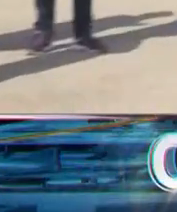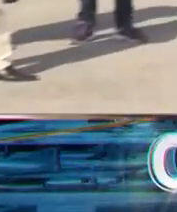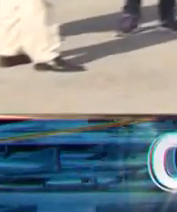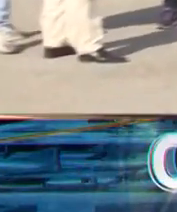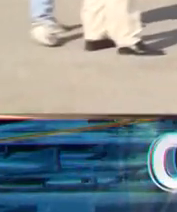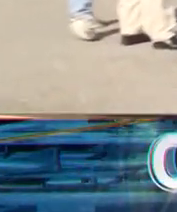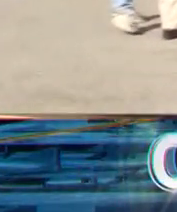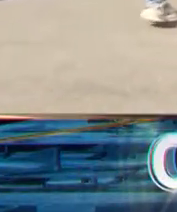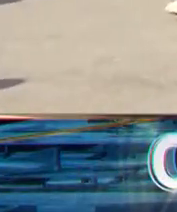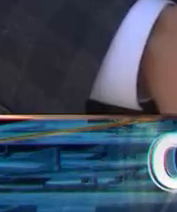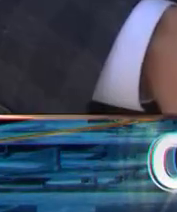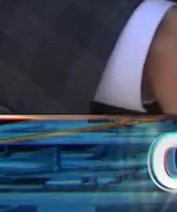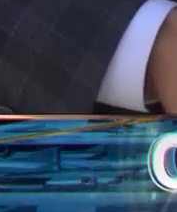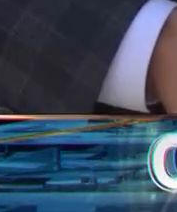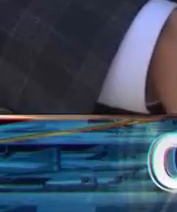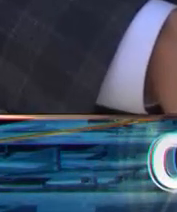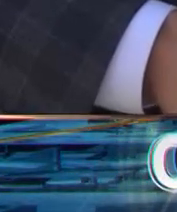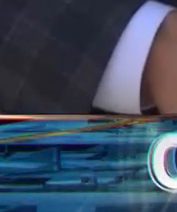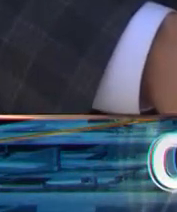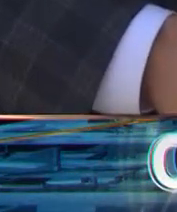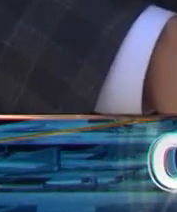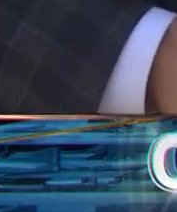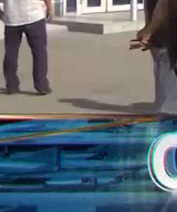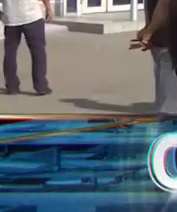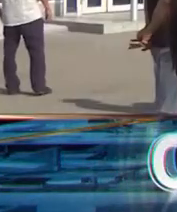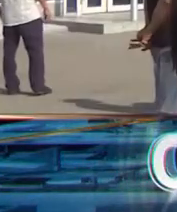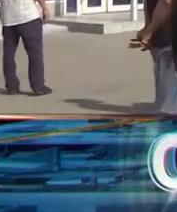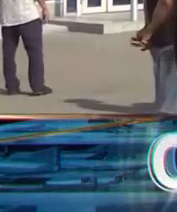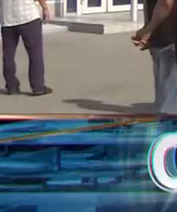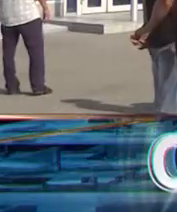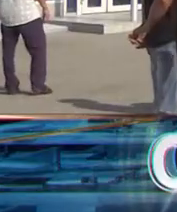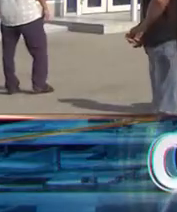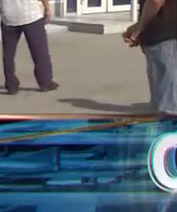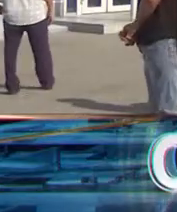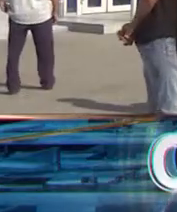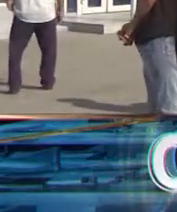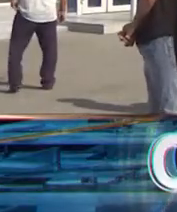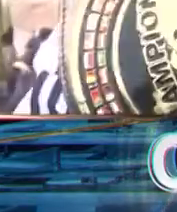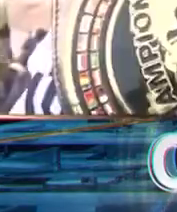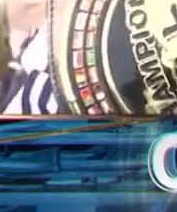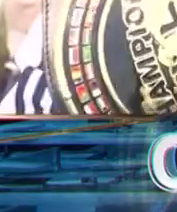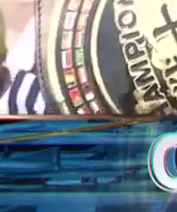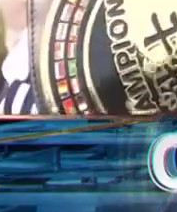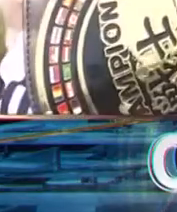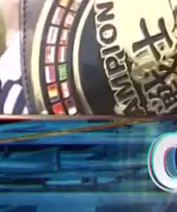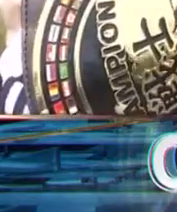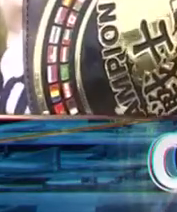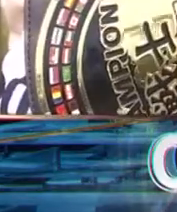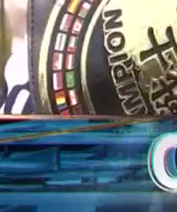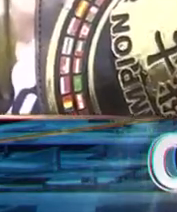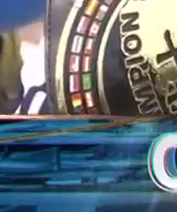чемпионы жетысу сокрушительную победу в международной лиги сэнсэй одержал каратист из алматинской области переселю